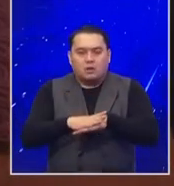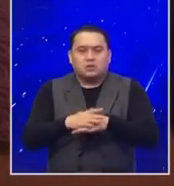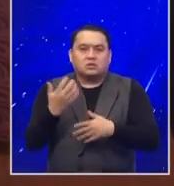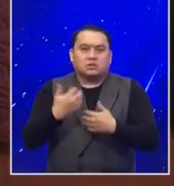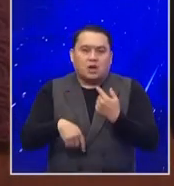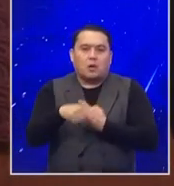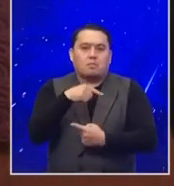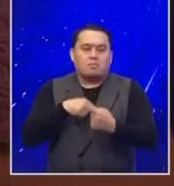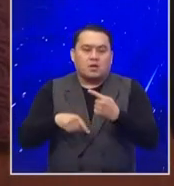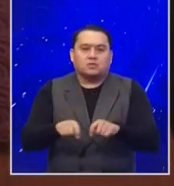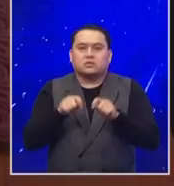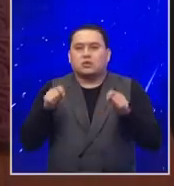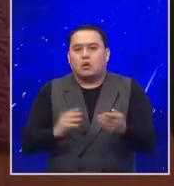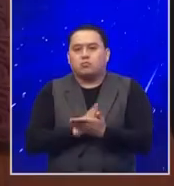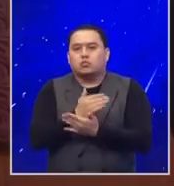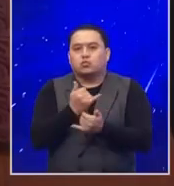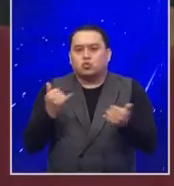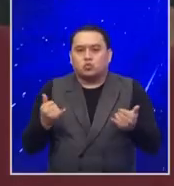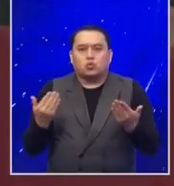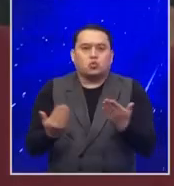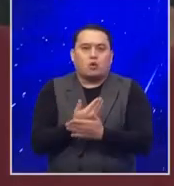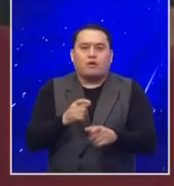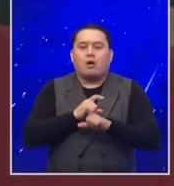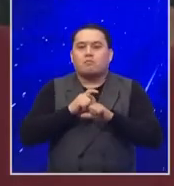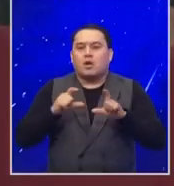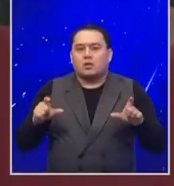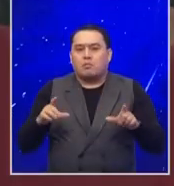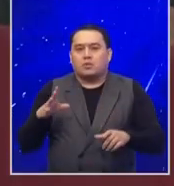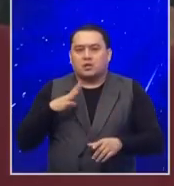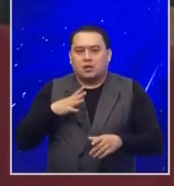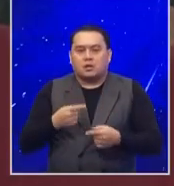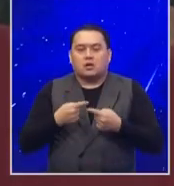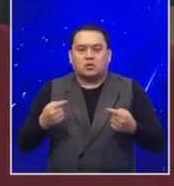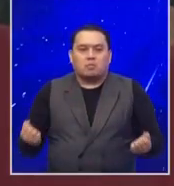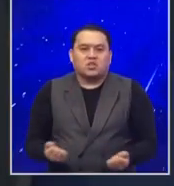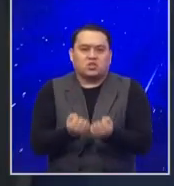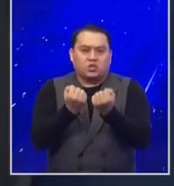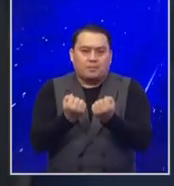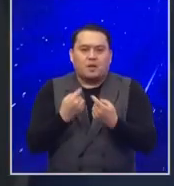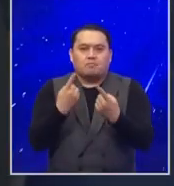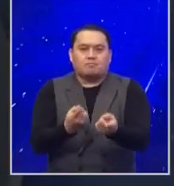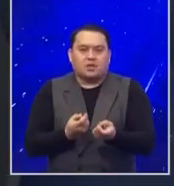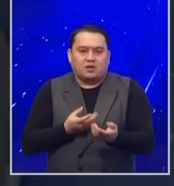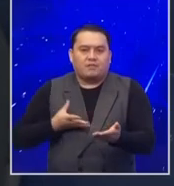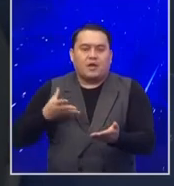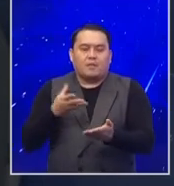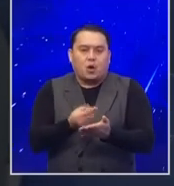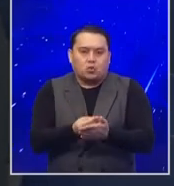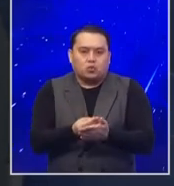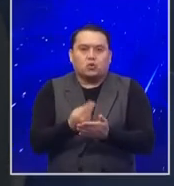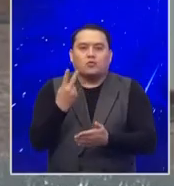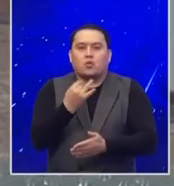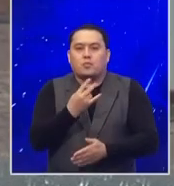среднему бизнесу за счет создания и обслуживания новых торговых объектов была оказана всесторонняя поддержка. Привлечены инвестиции на сумму